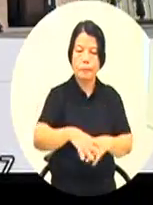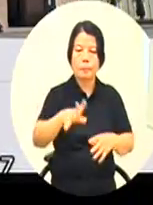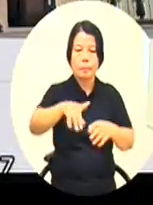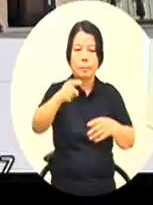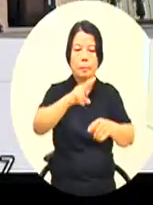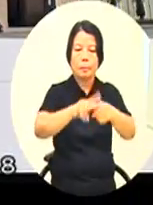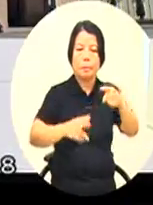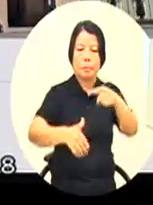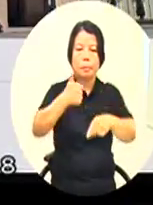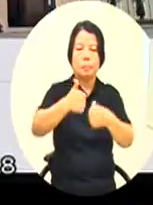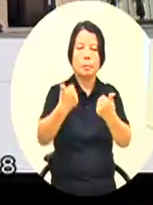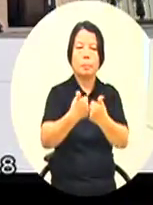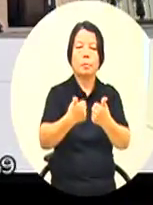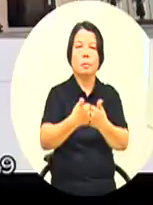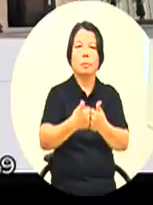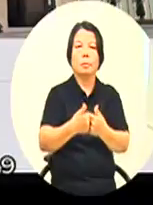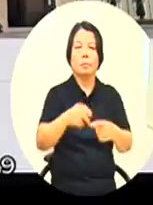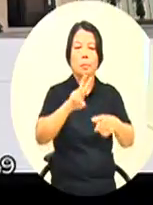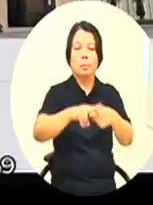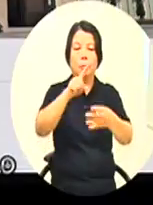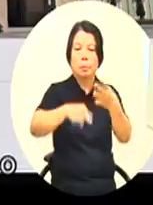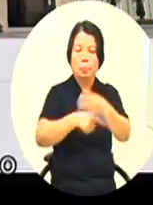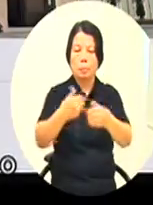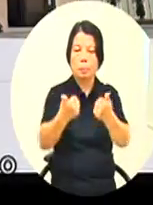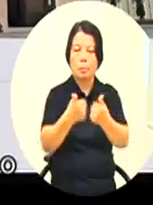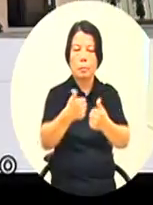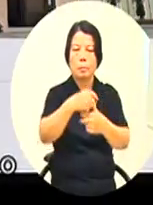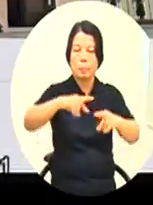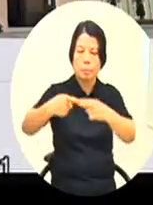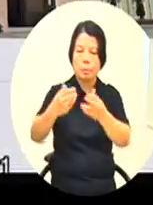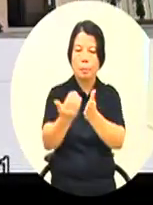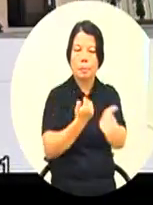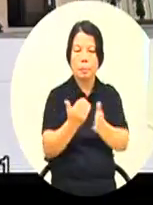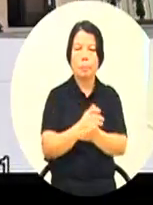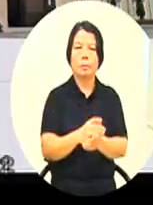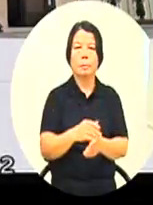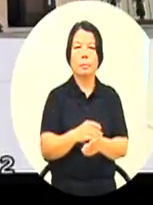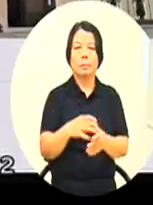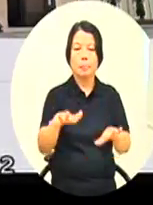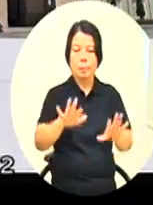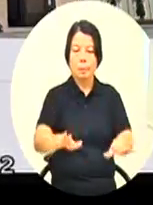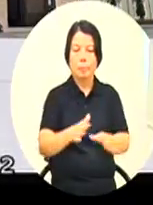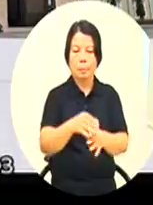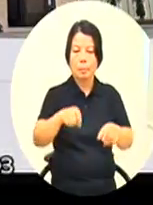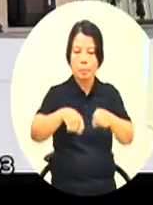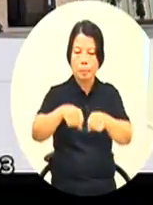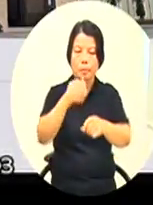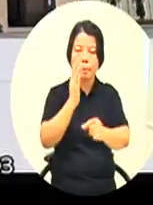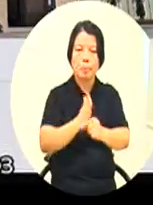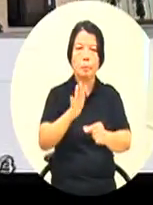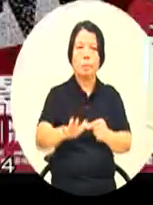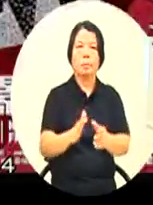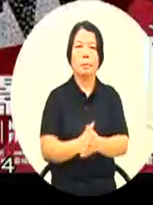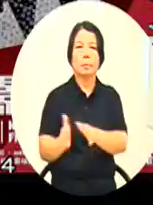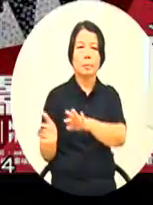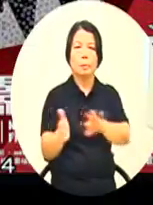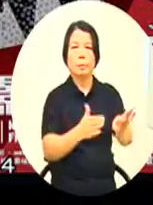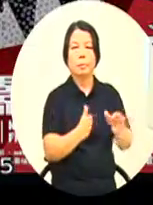会，所以我们目前在积极的进行它改制前的筹备工作。那接下来